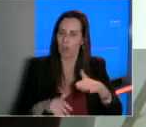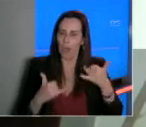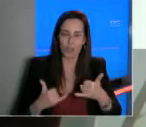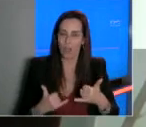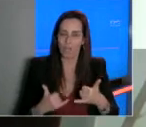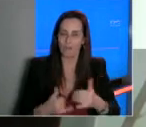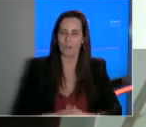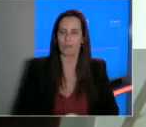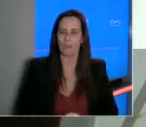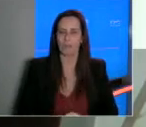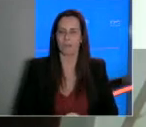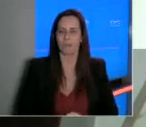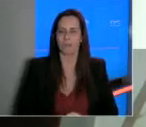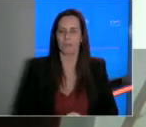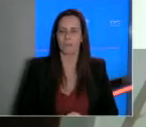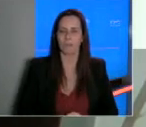לך.